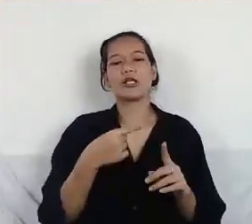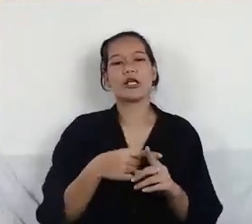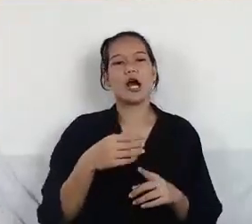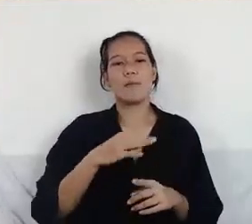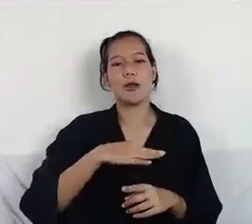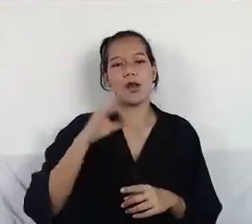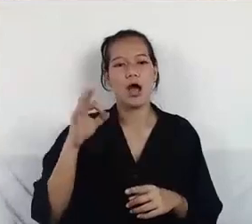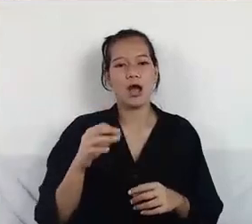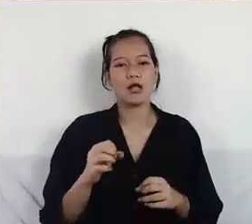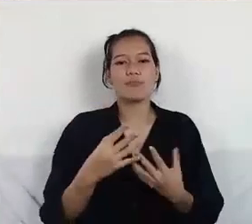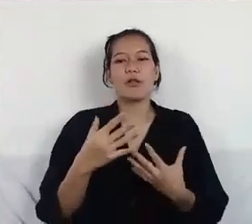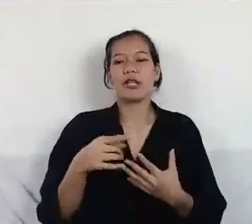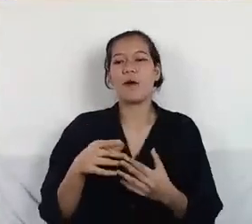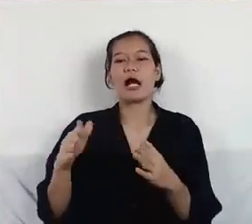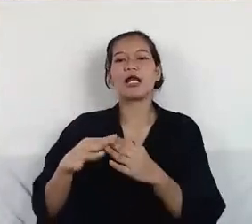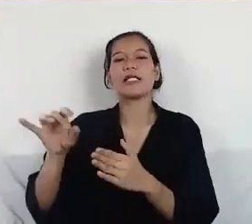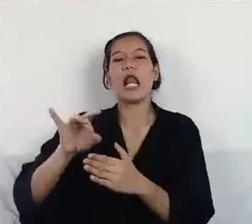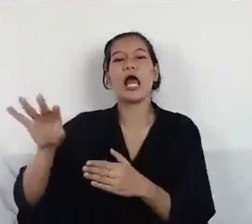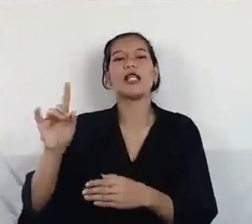Ngerti-ngerti aktif di gereja lain.